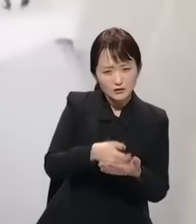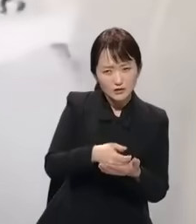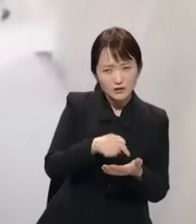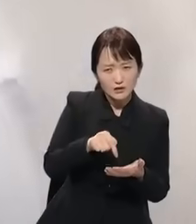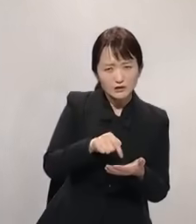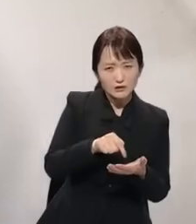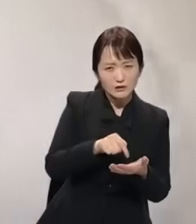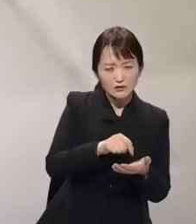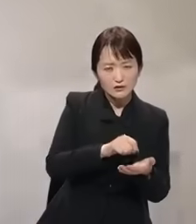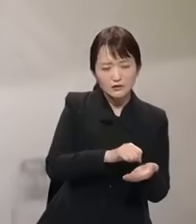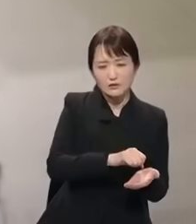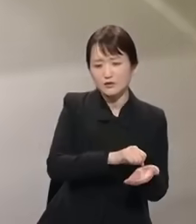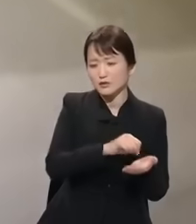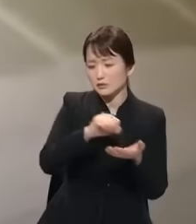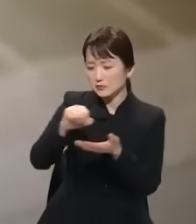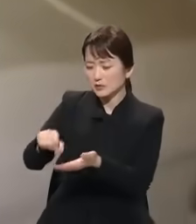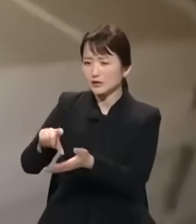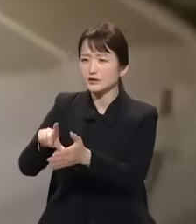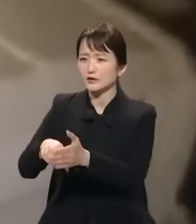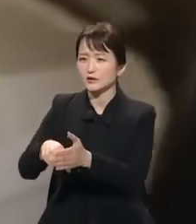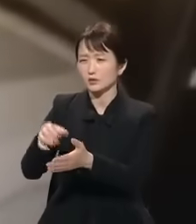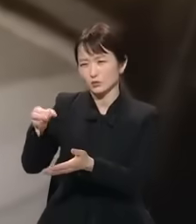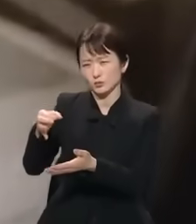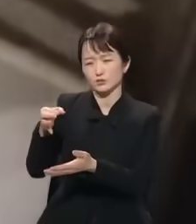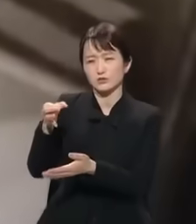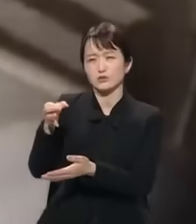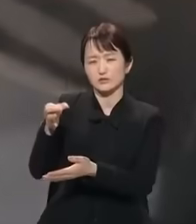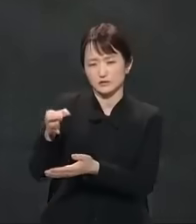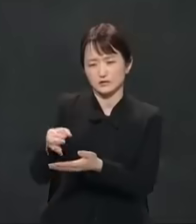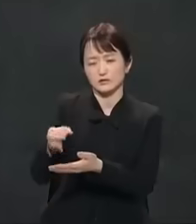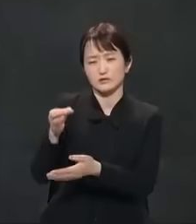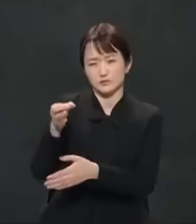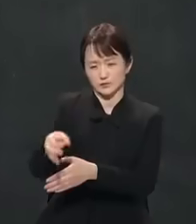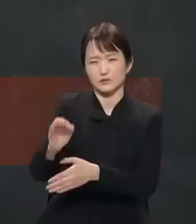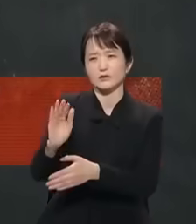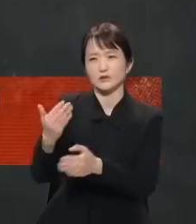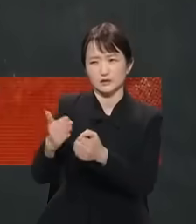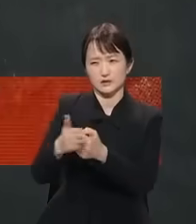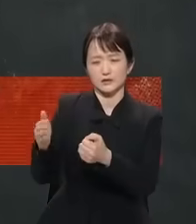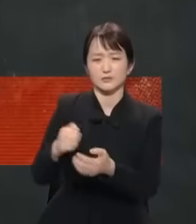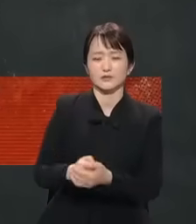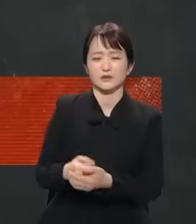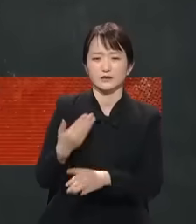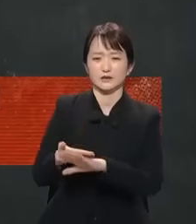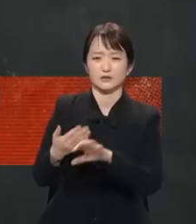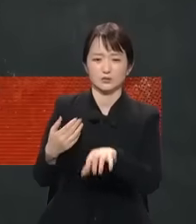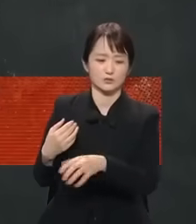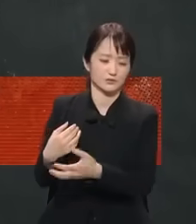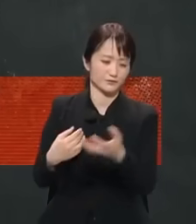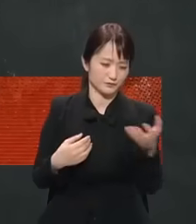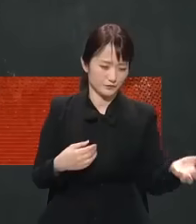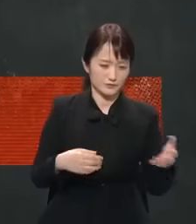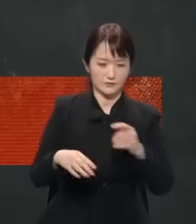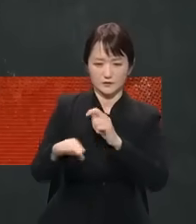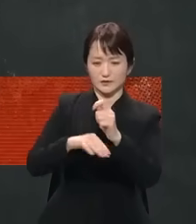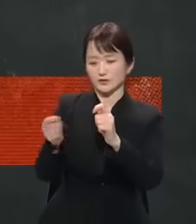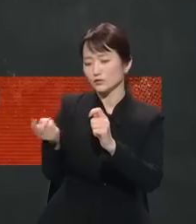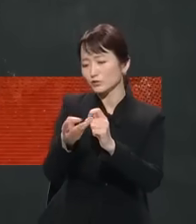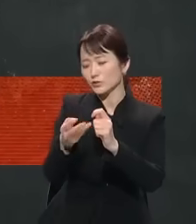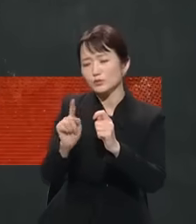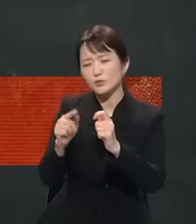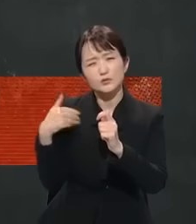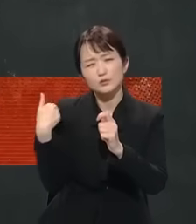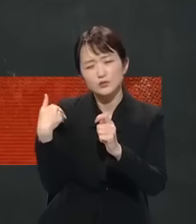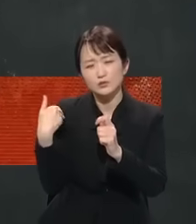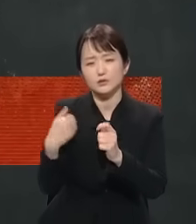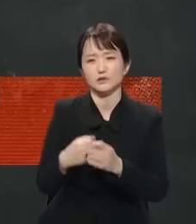게 아니겠느냐라고 추측을 하고 있는 상황입니다. 하지만 차량 번호가 식별이 안 돼서 경찰 신고는 못했다고 하고요. 그래도 이렇게 방송